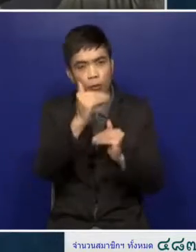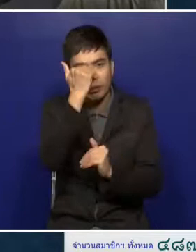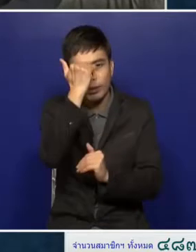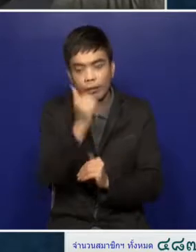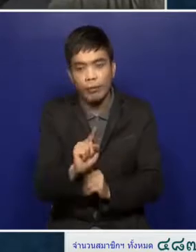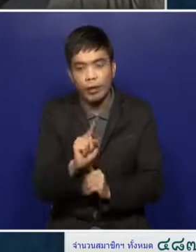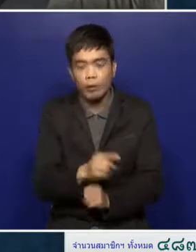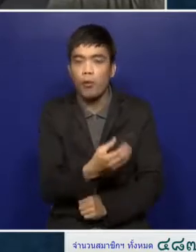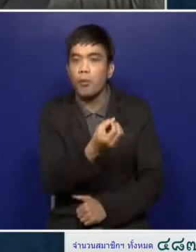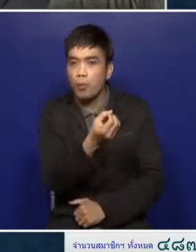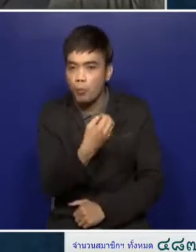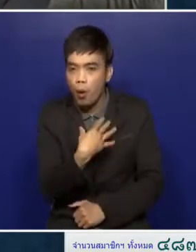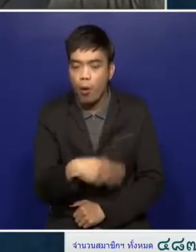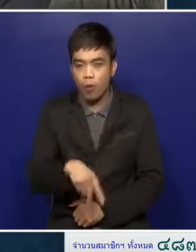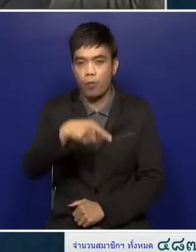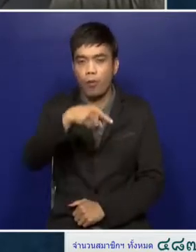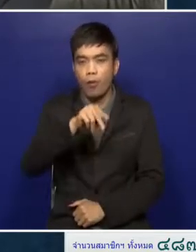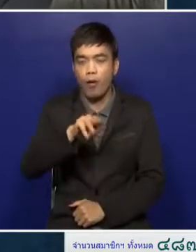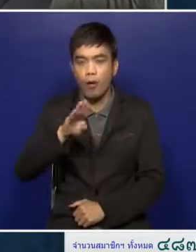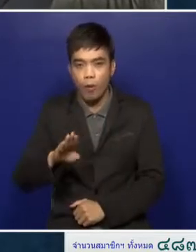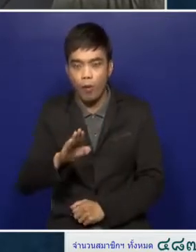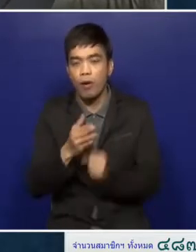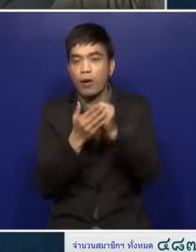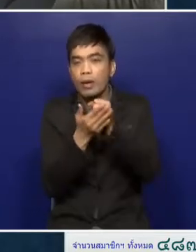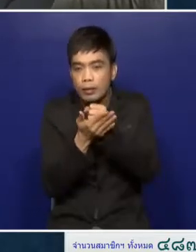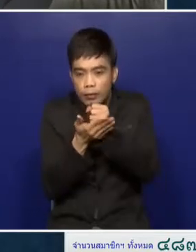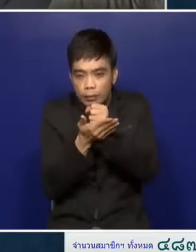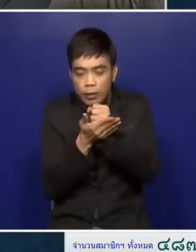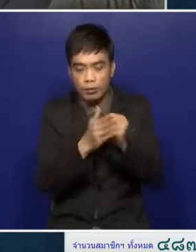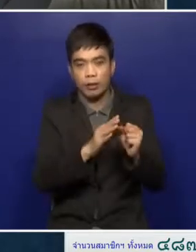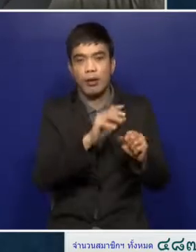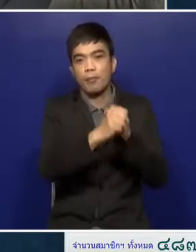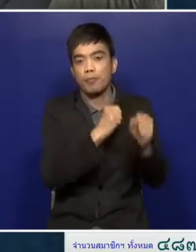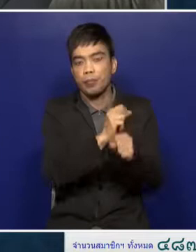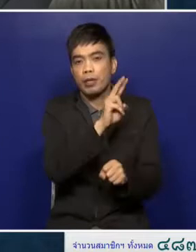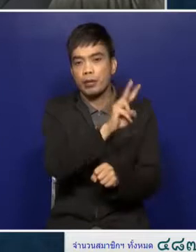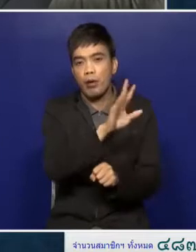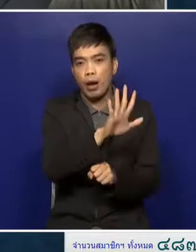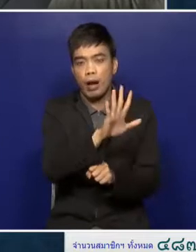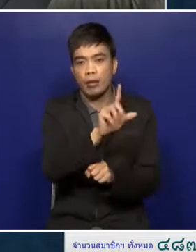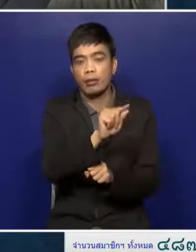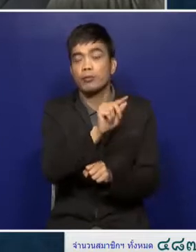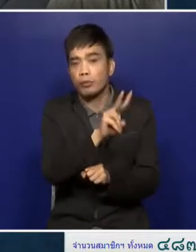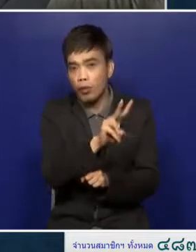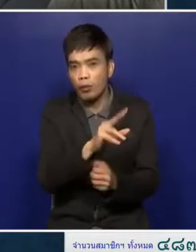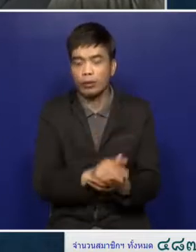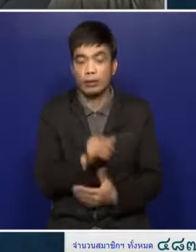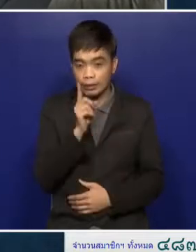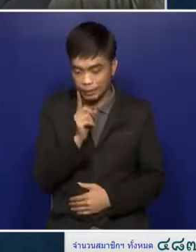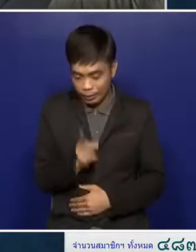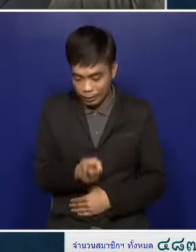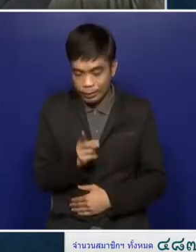านก็อ้างเอาพ.ร.บ.ยาเสพติดให้โทษปี2522ซึ่งต้องเรียนกับท่านสมชายว่าจริงๆแล้ว